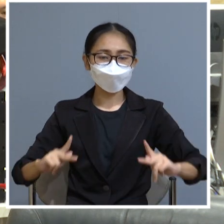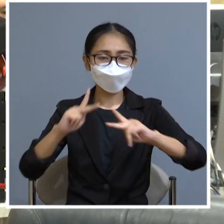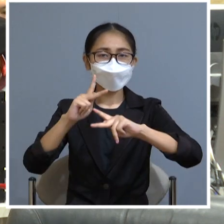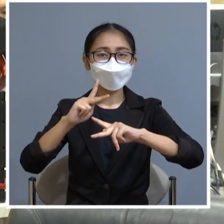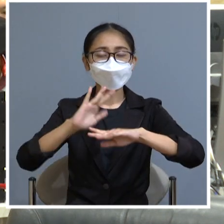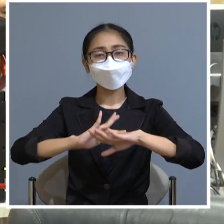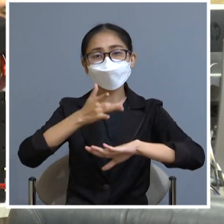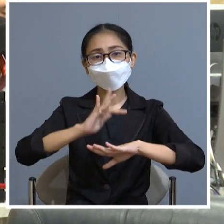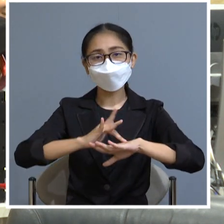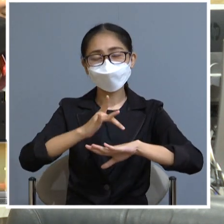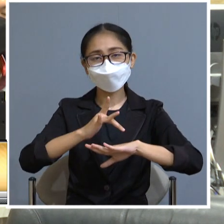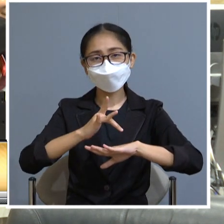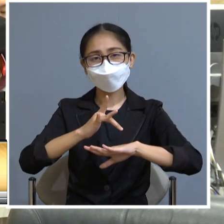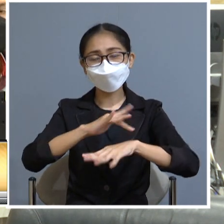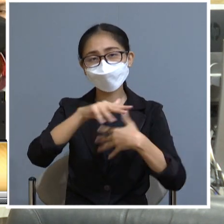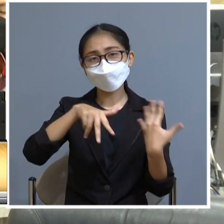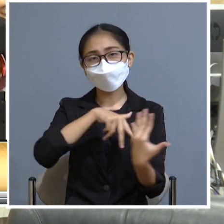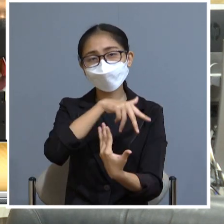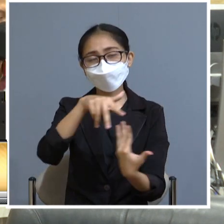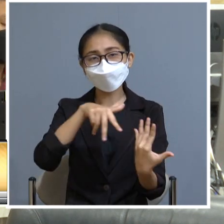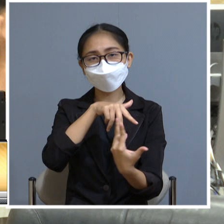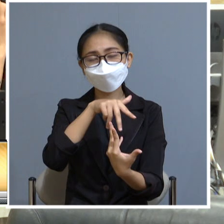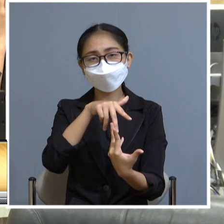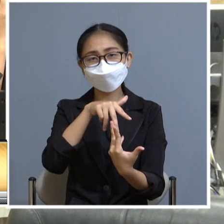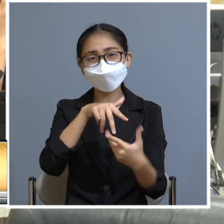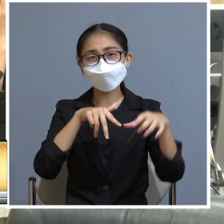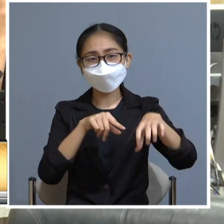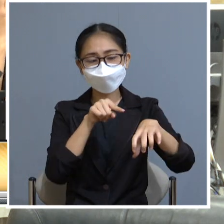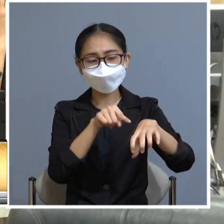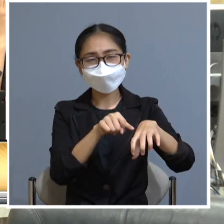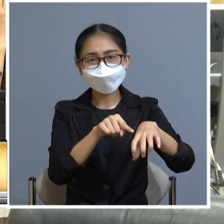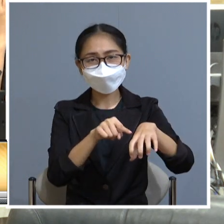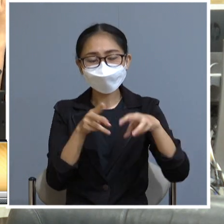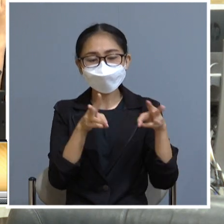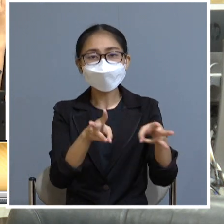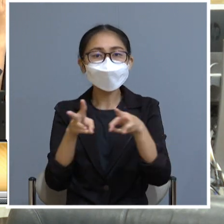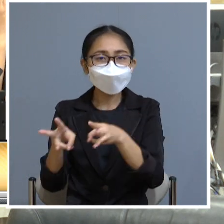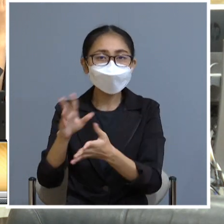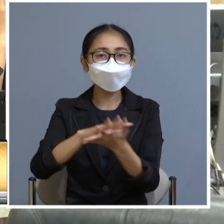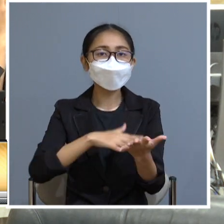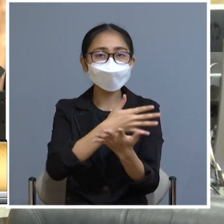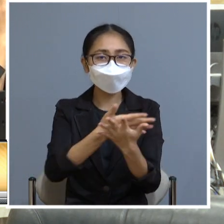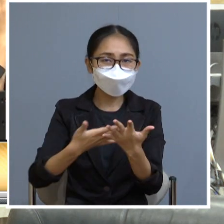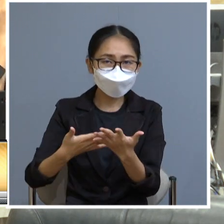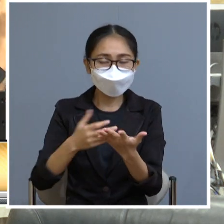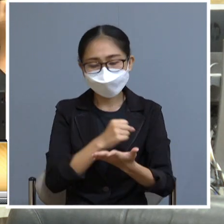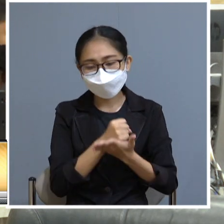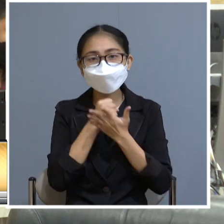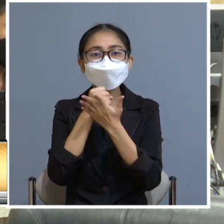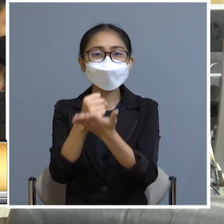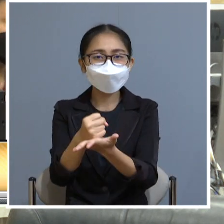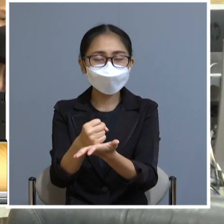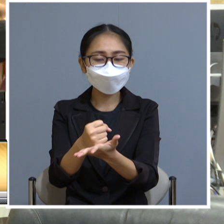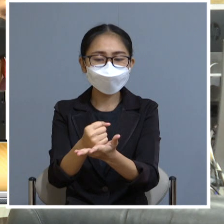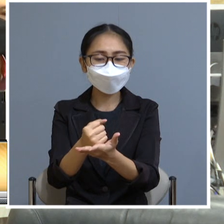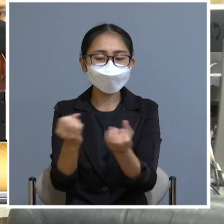รอ Brand? ทรรมชาิส่แตรร้มมีแนวทางยงไบ้างครั ที่จะบันเท่าความเสยหายใหเขาได้